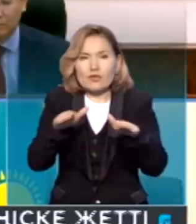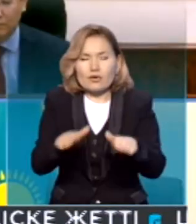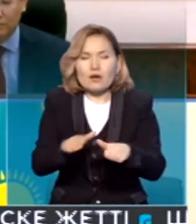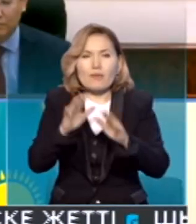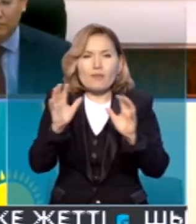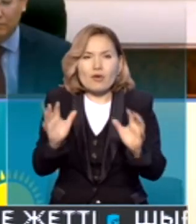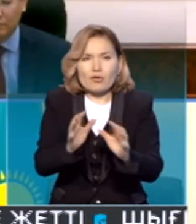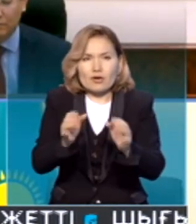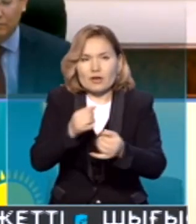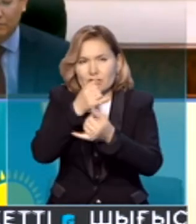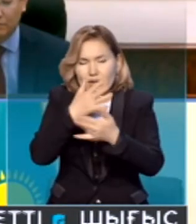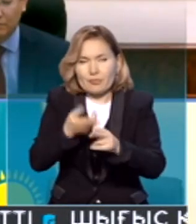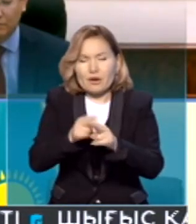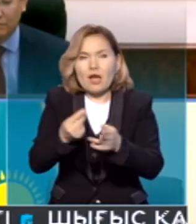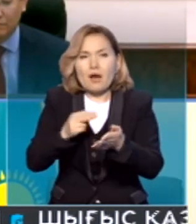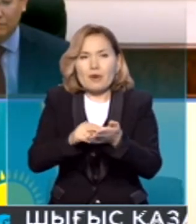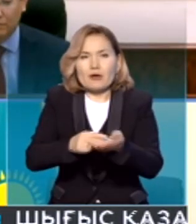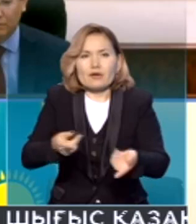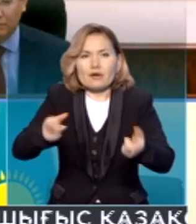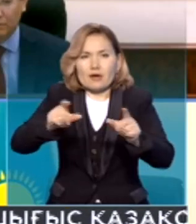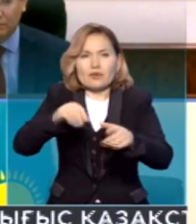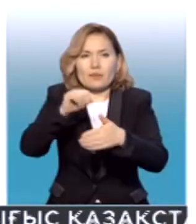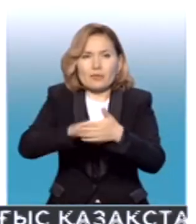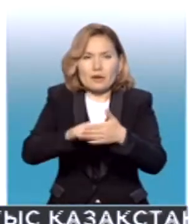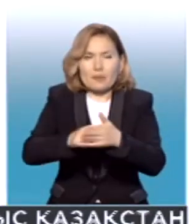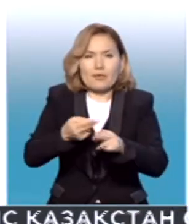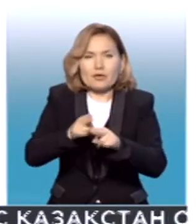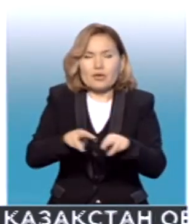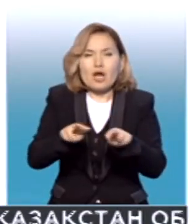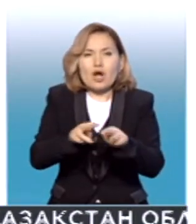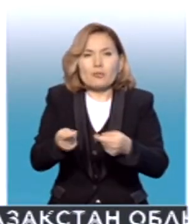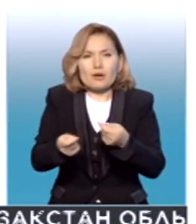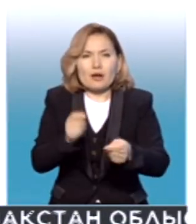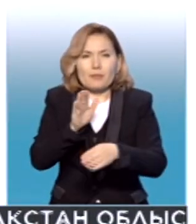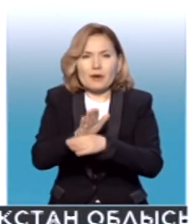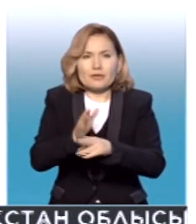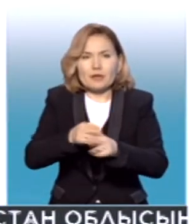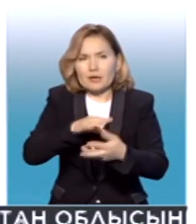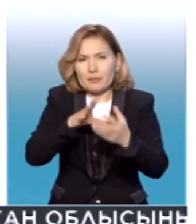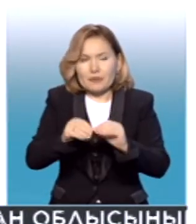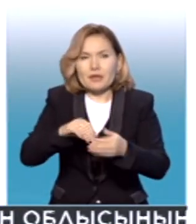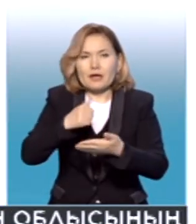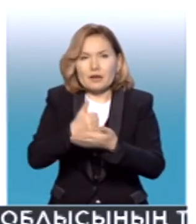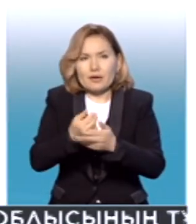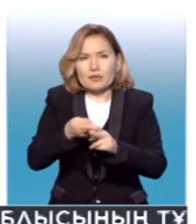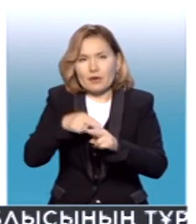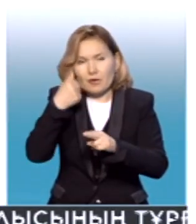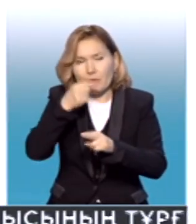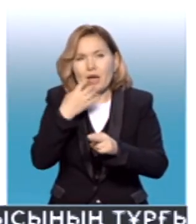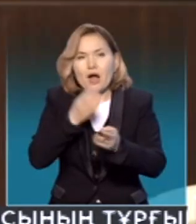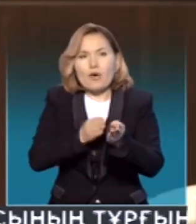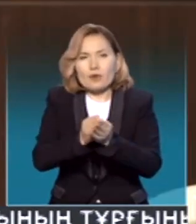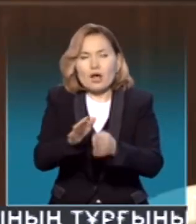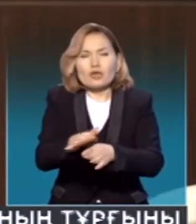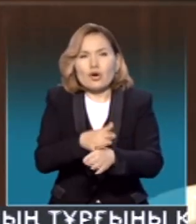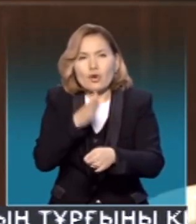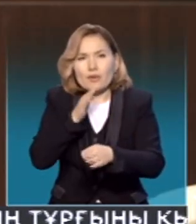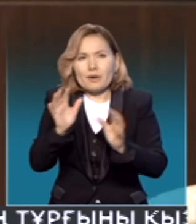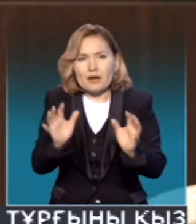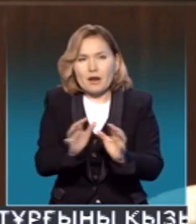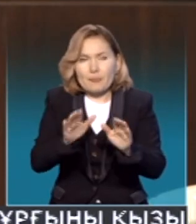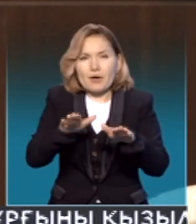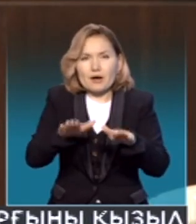Бұл бағаның тұрақсыз болуына әкеп соғады. Сондықтан үкімет басшысы тапсырма жүктеді. Соның негізінде биыл көкөністер ұзақ мерзім